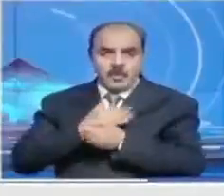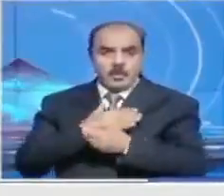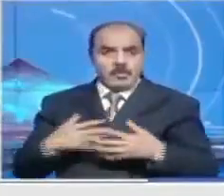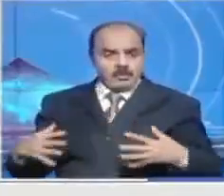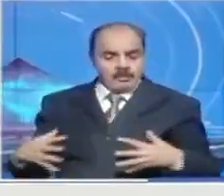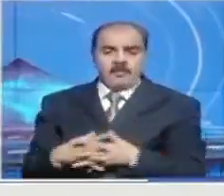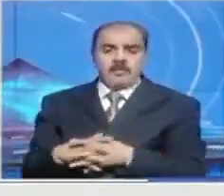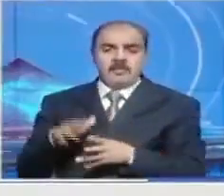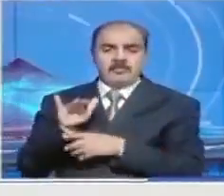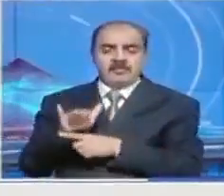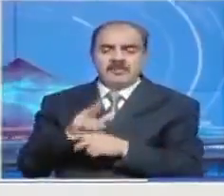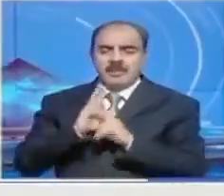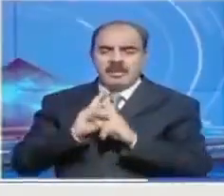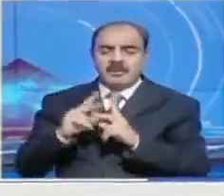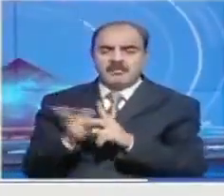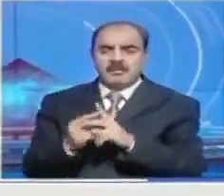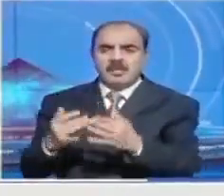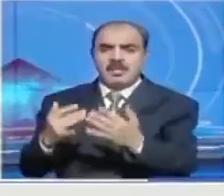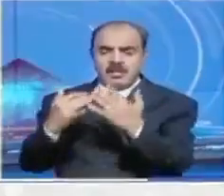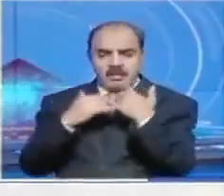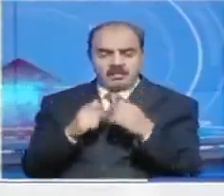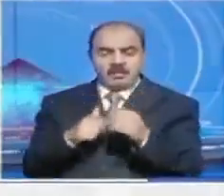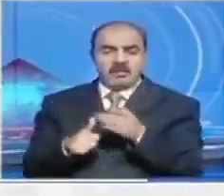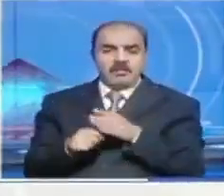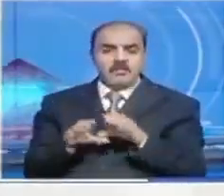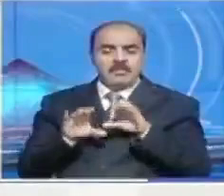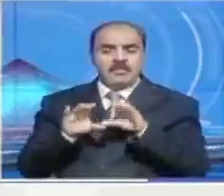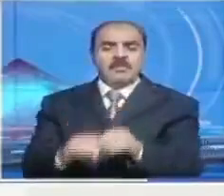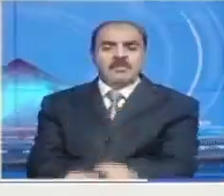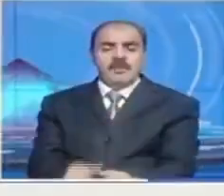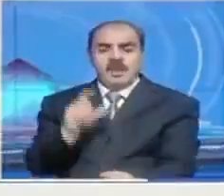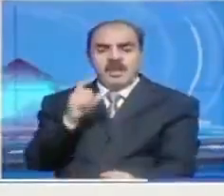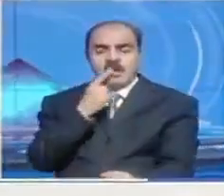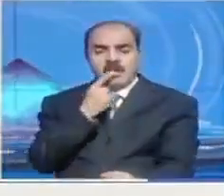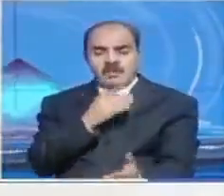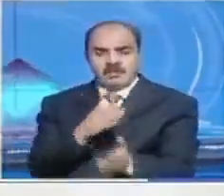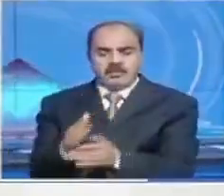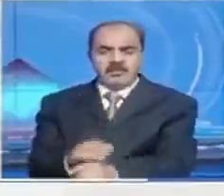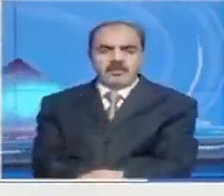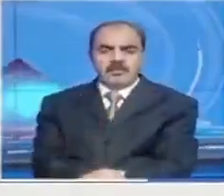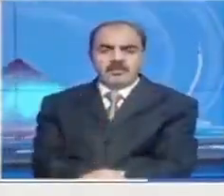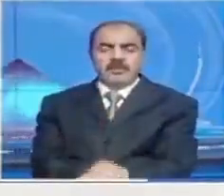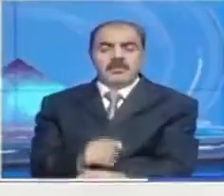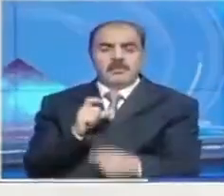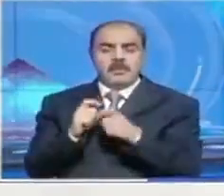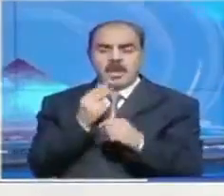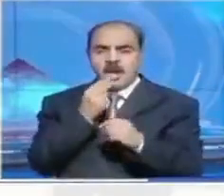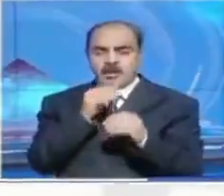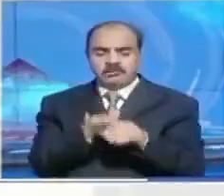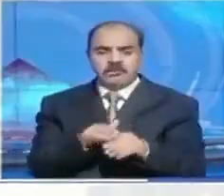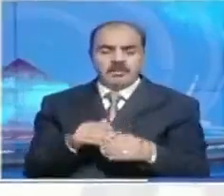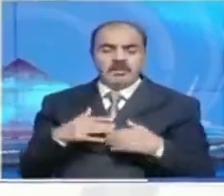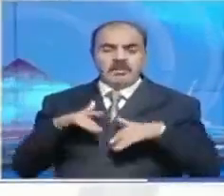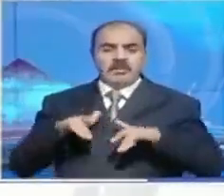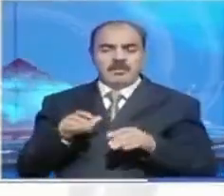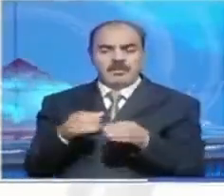المصريه خدمات لكافه النازحين، وابرز تلك المؤسسات الهلال الاحمر المصري وبنك الطعام ومجلس